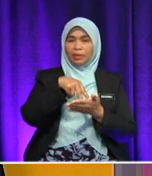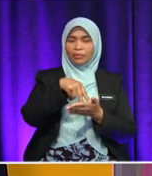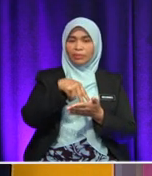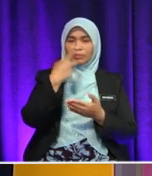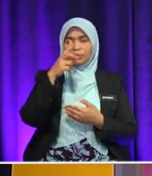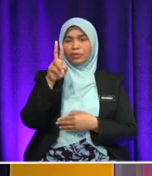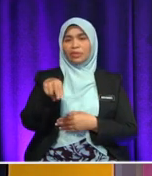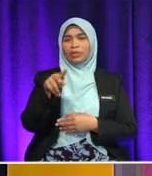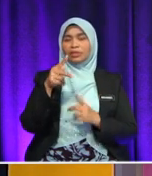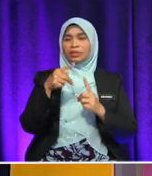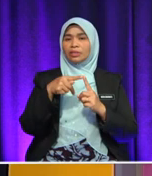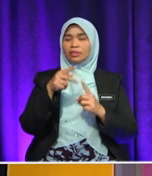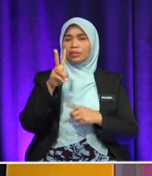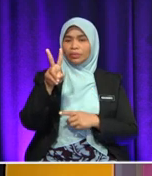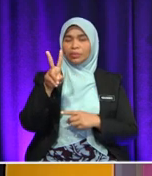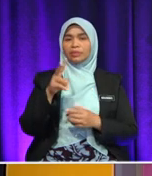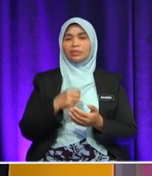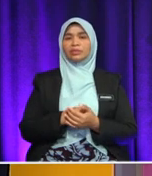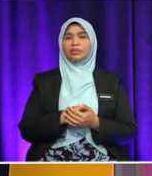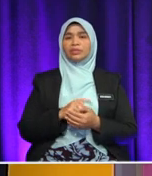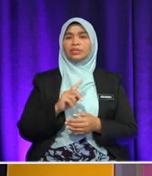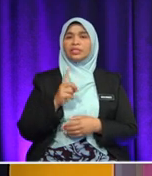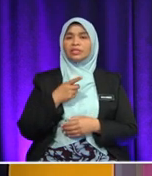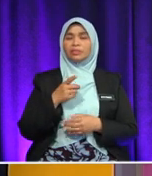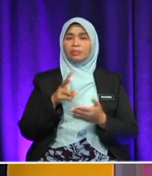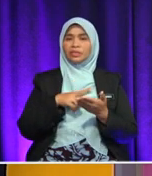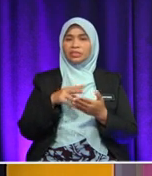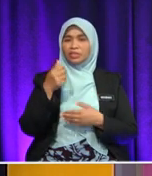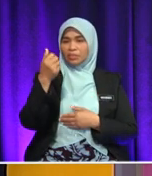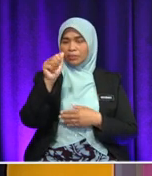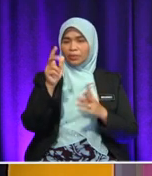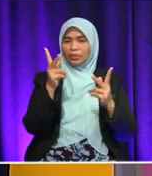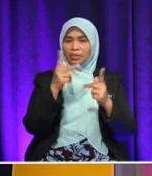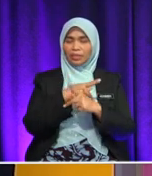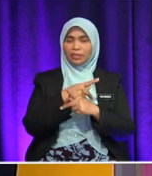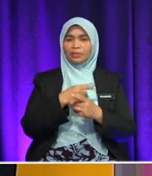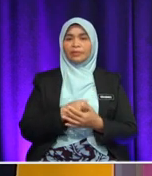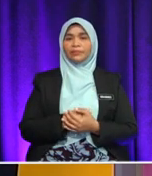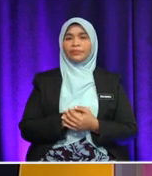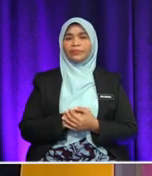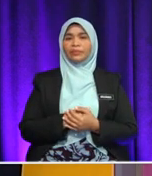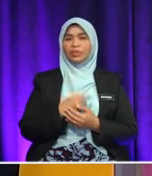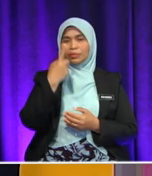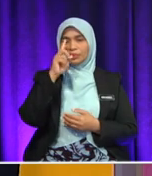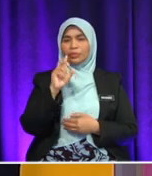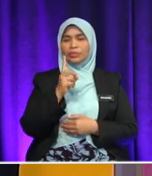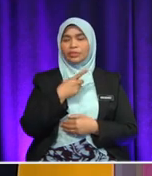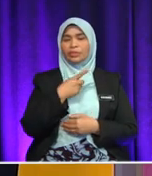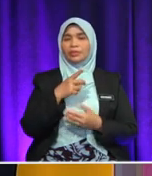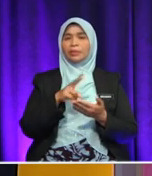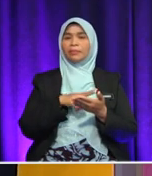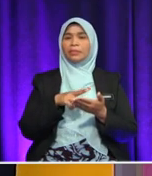orang yang kedua itu pun kita baca 10 kali 10 kali untuk kita baca salat